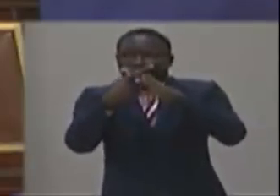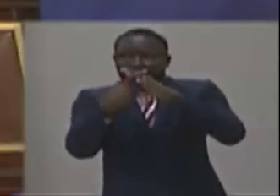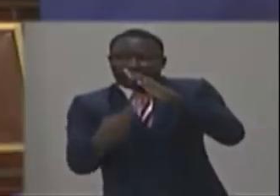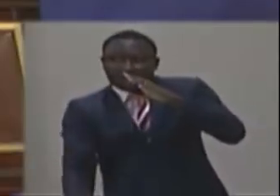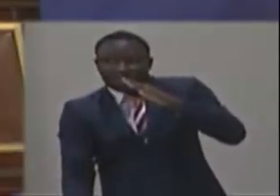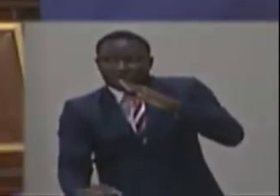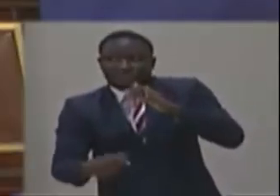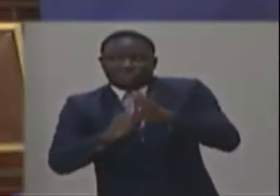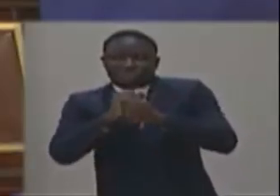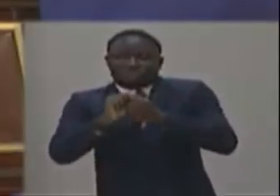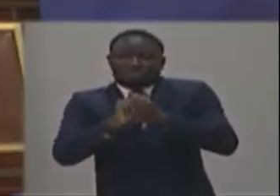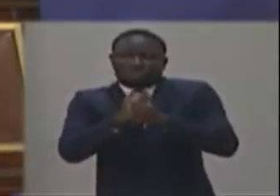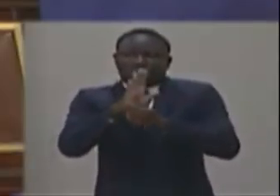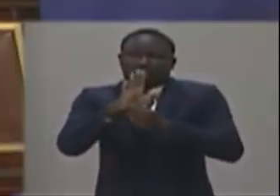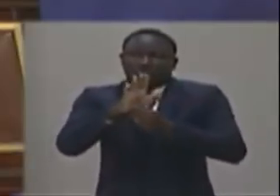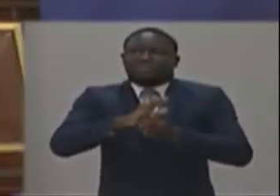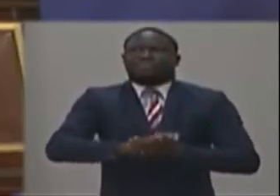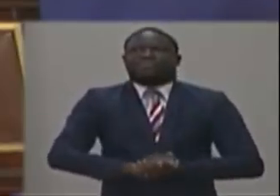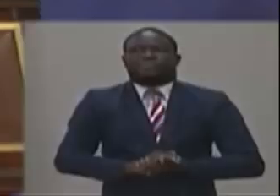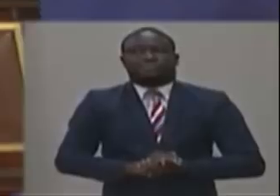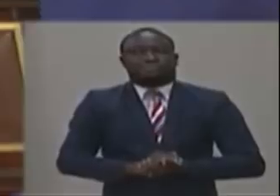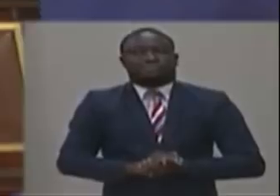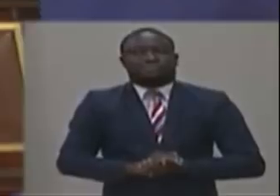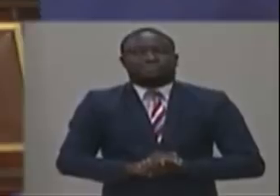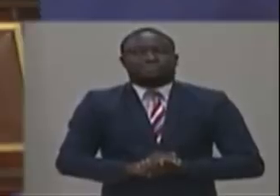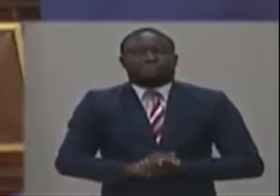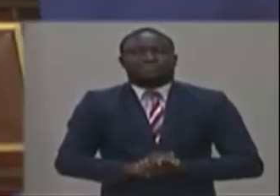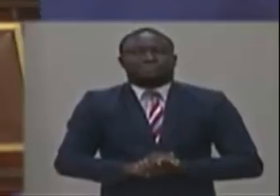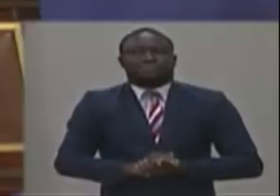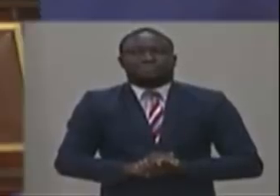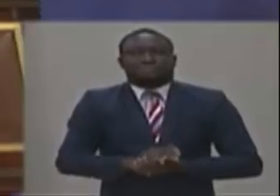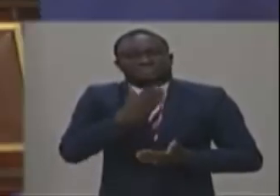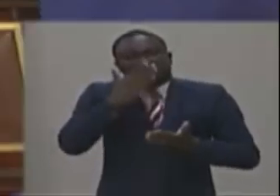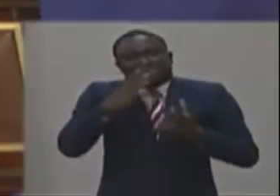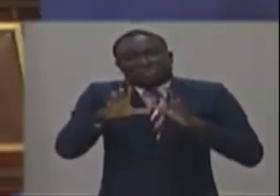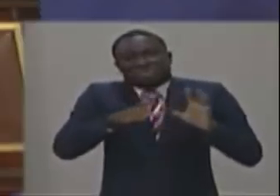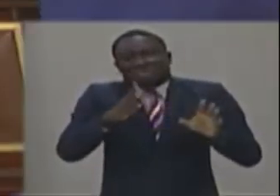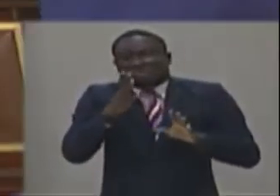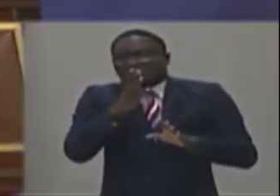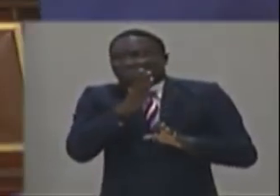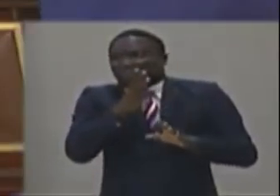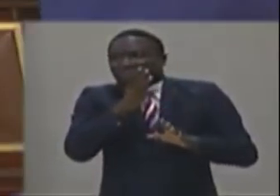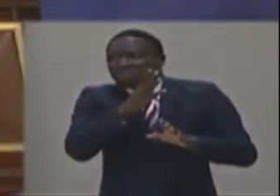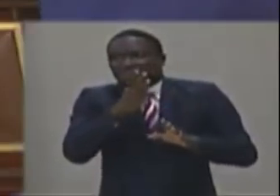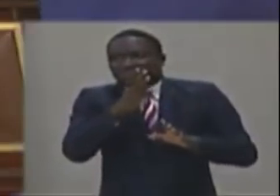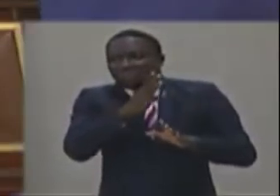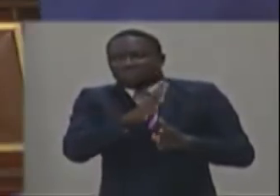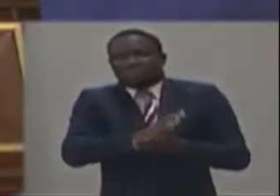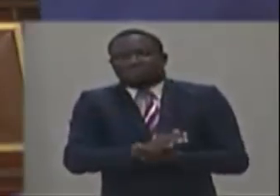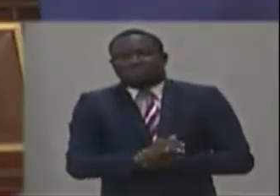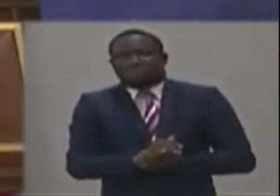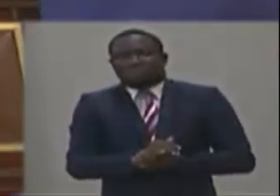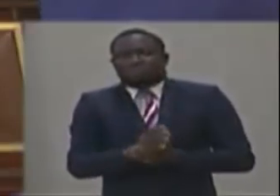passage coronavirus là. Pour affaire production agricole là.